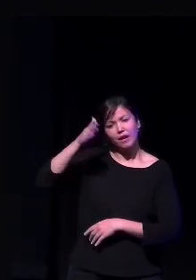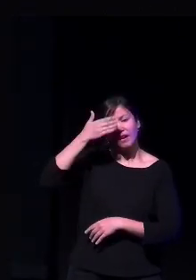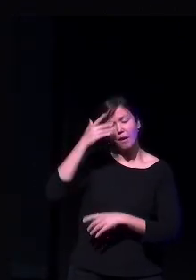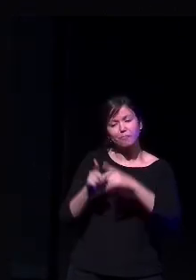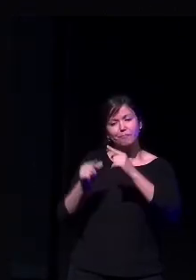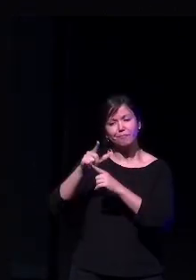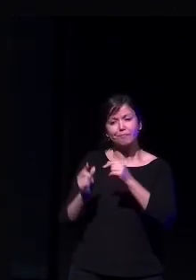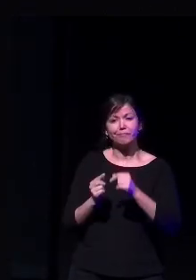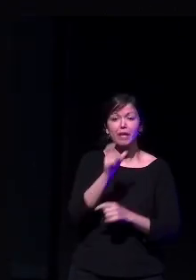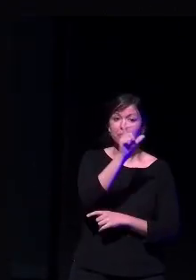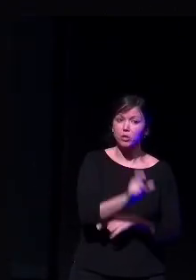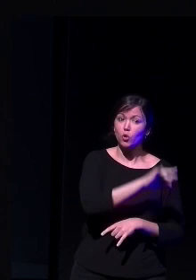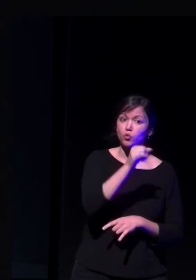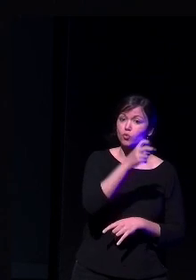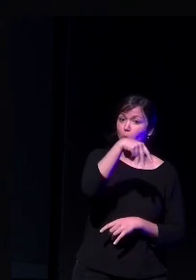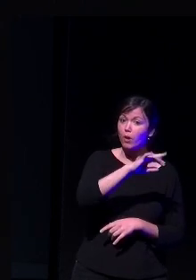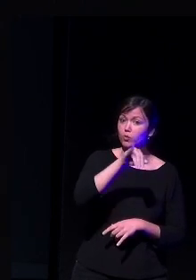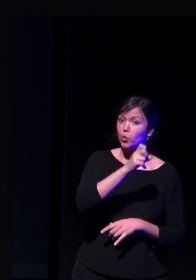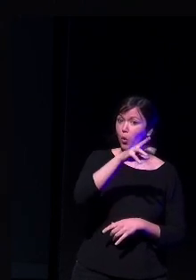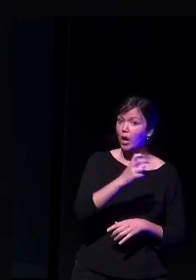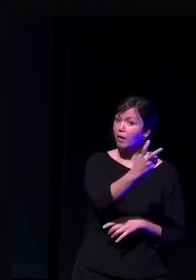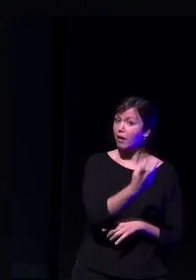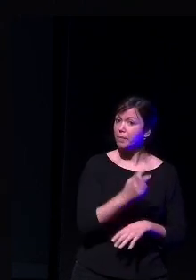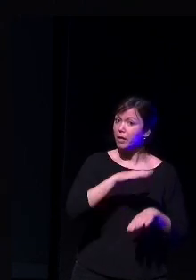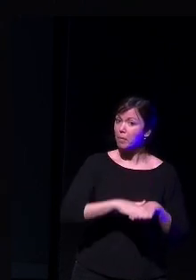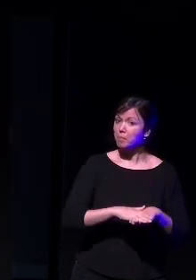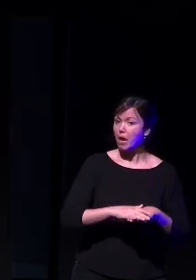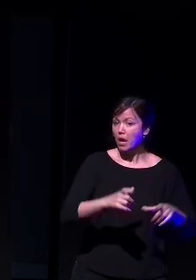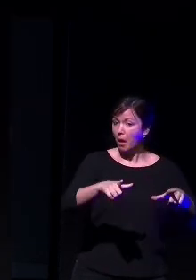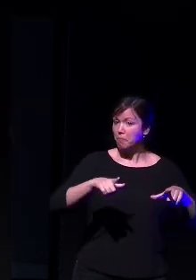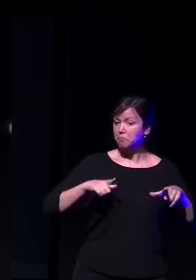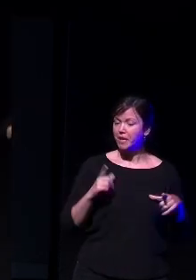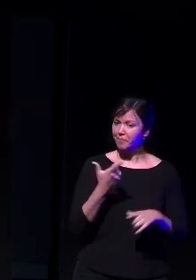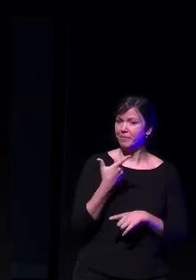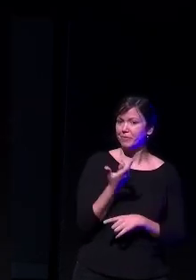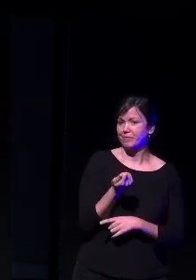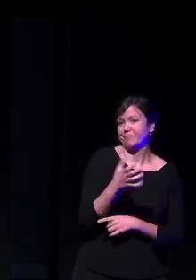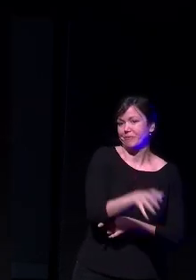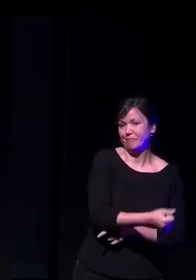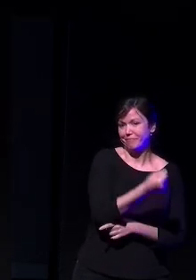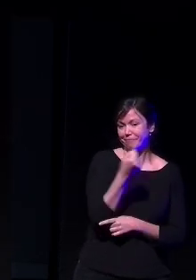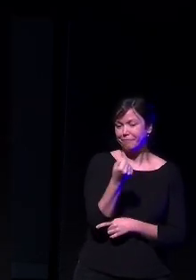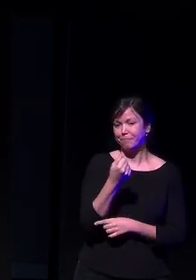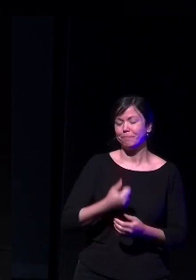premi el senyor Joan Juncà, que ens adreçarà unes paraules quan hagi recollit aquest premi tan merescut.